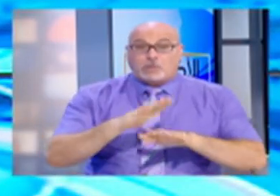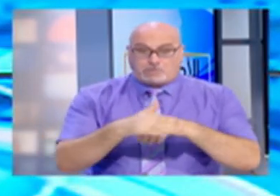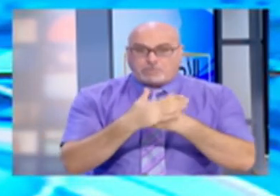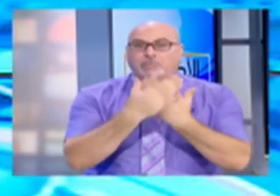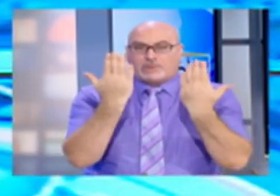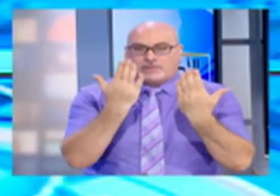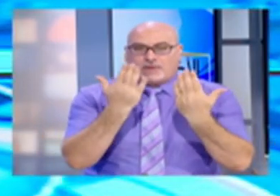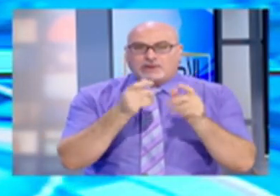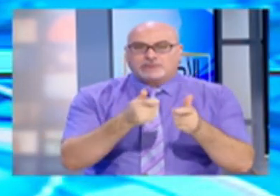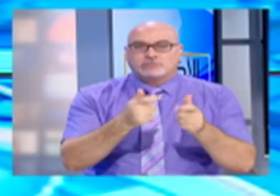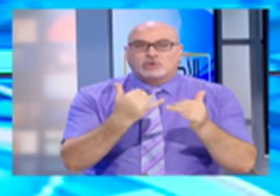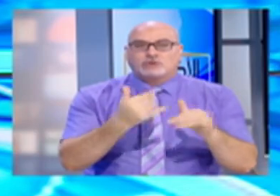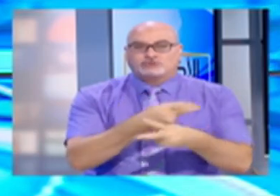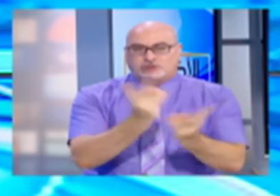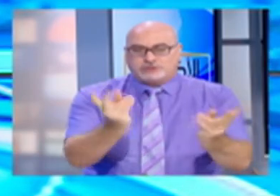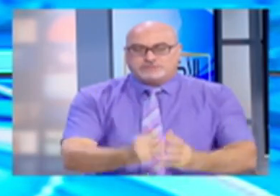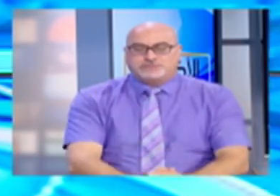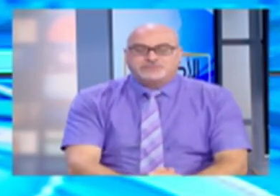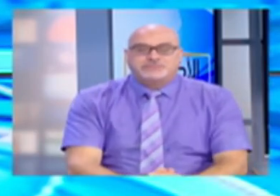من تلفزيون الجزائر.